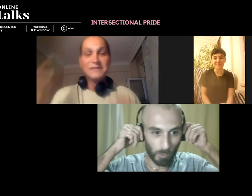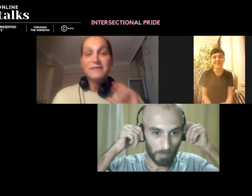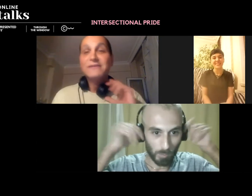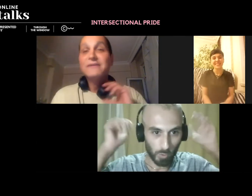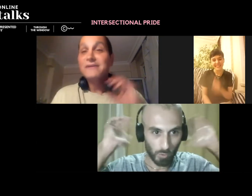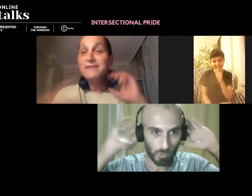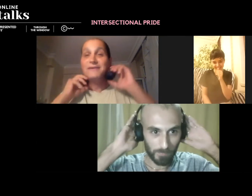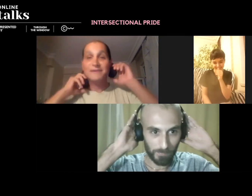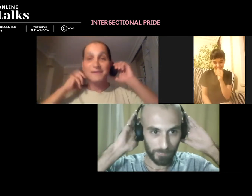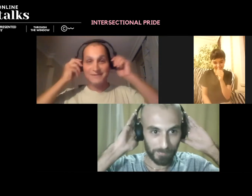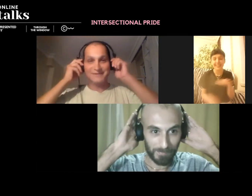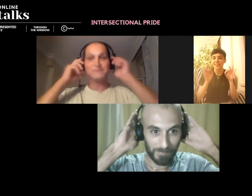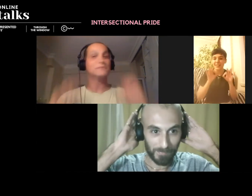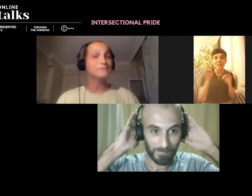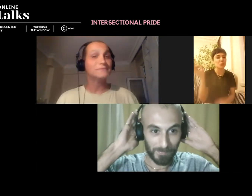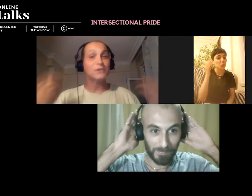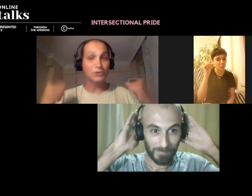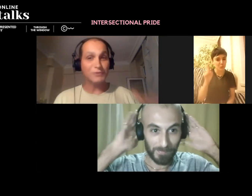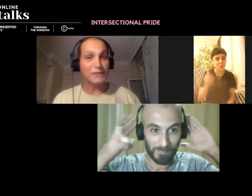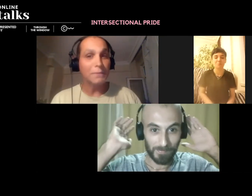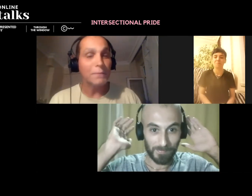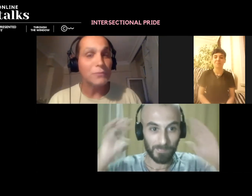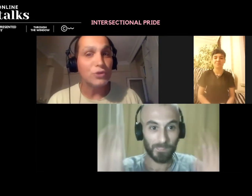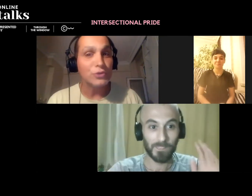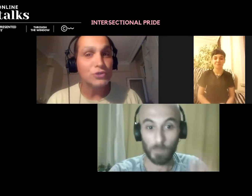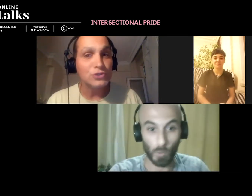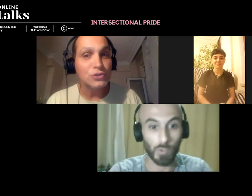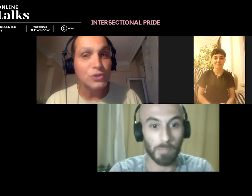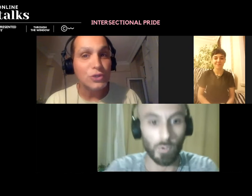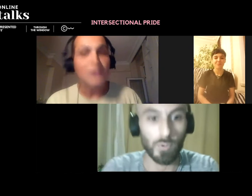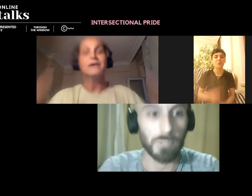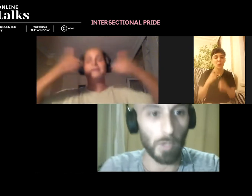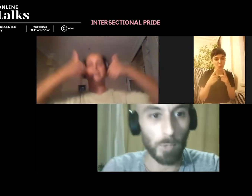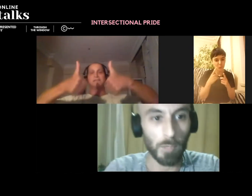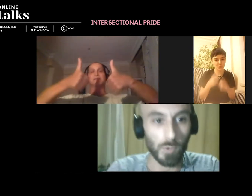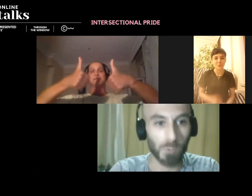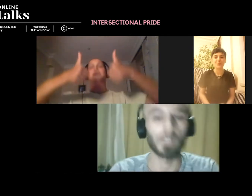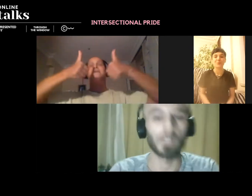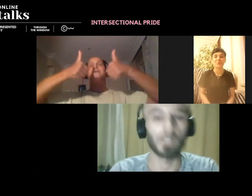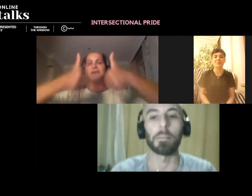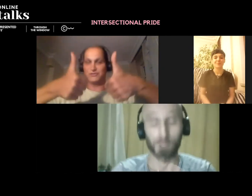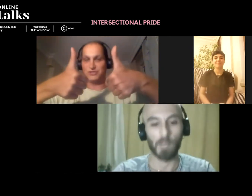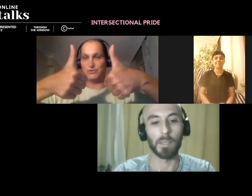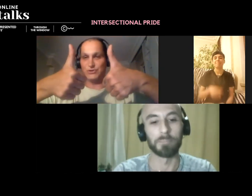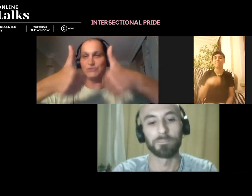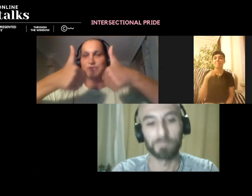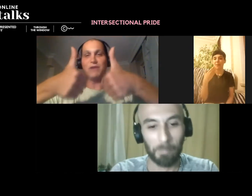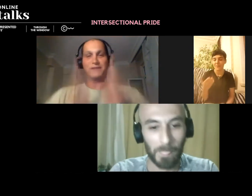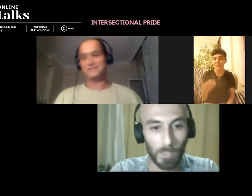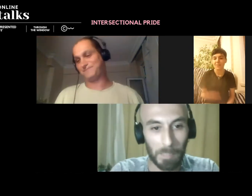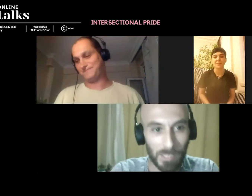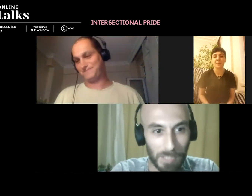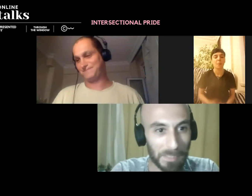Şimdi duyabiliyor musunuz? Konuş bakalım. Duyuyor muyuz? Şimdi duyabiliyor musunuz? Tamam. Yes, şimdi duyuyoruz.